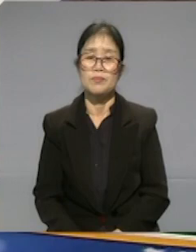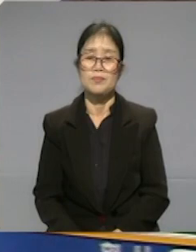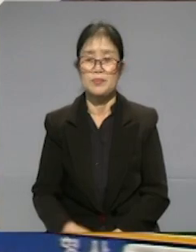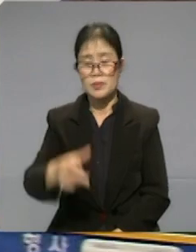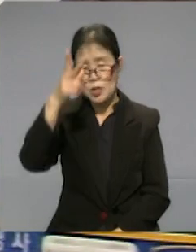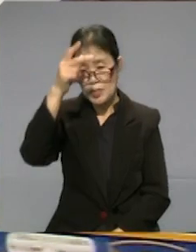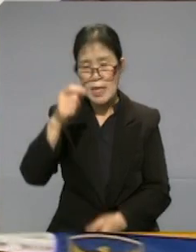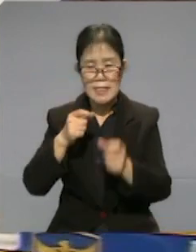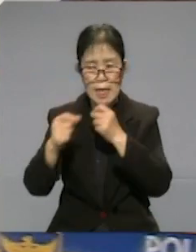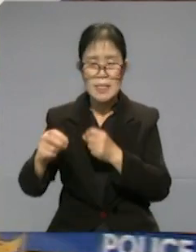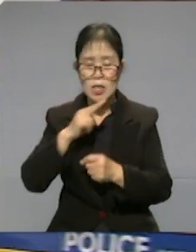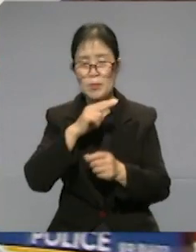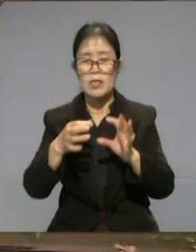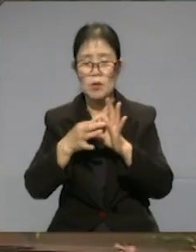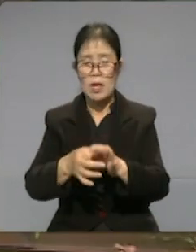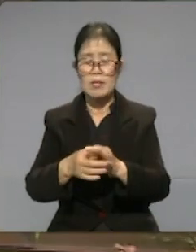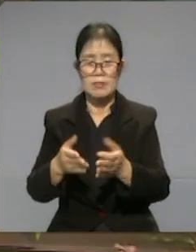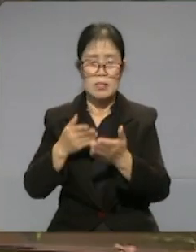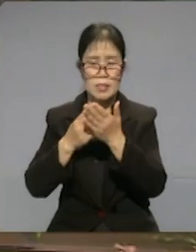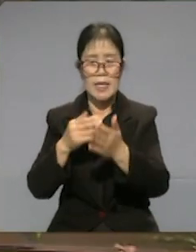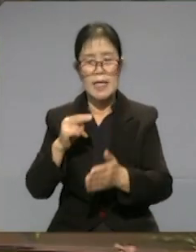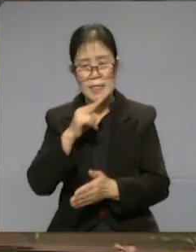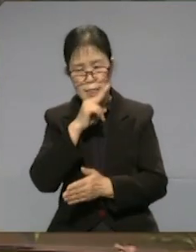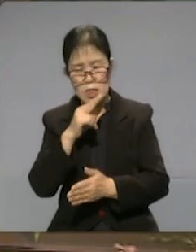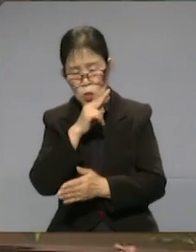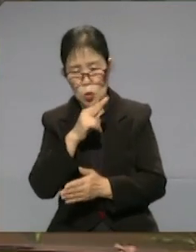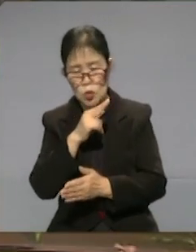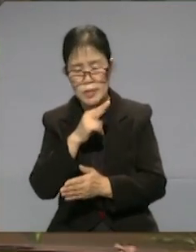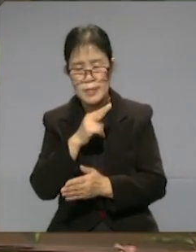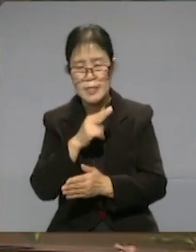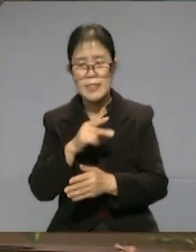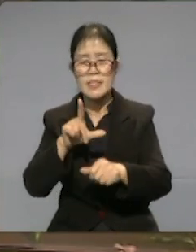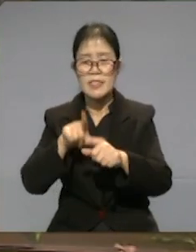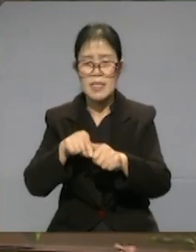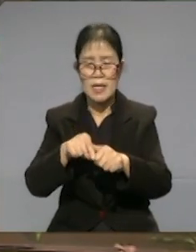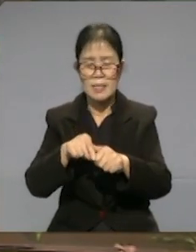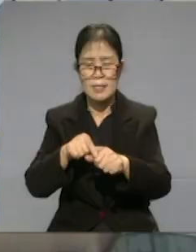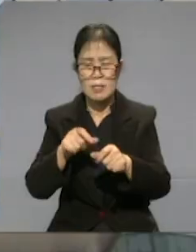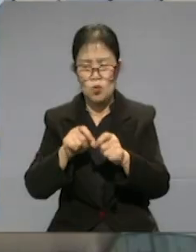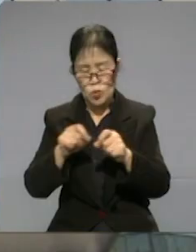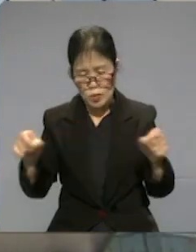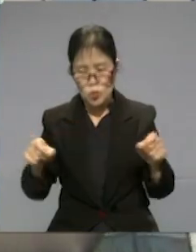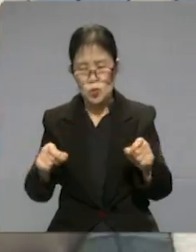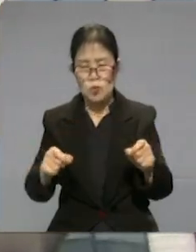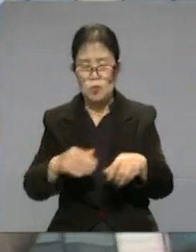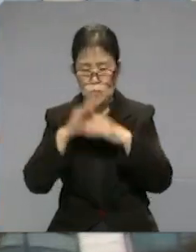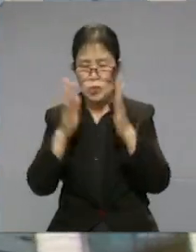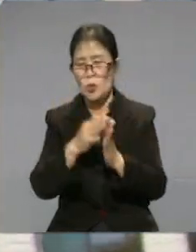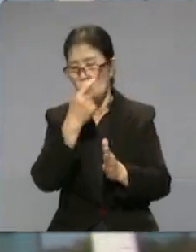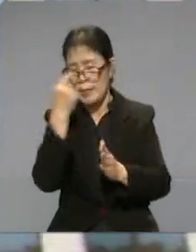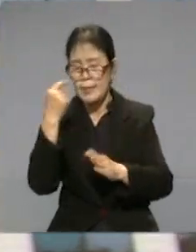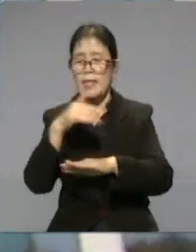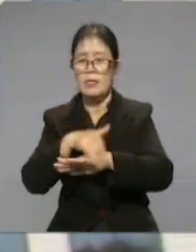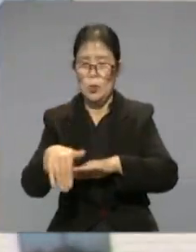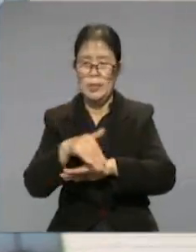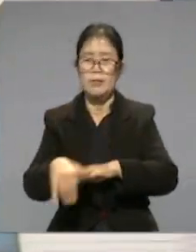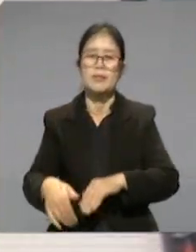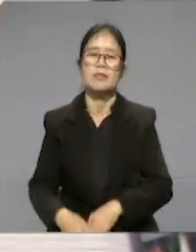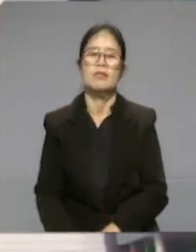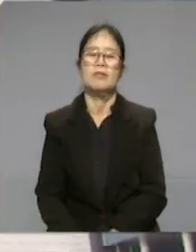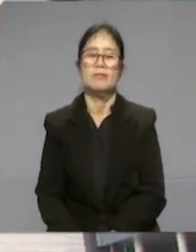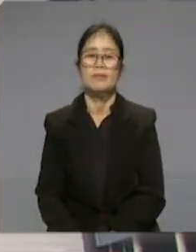경찰은 사기 혐의 관련돼 제기된 의혹 진정은 시간을 두고 모두 확인한다는 입장입니다 OBS